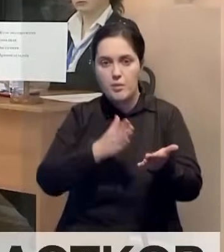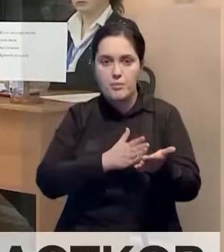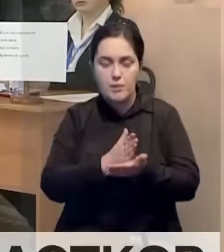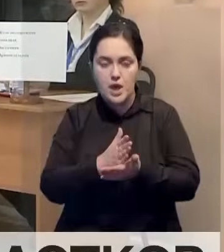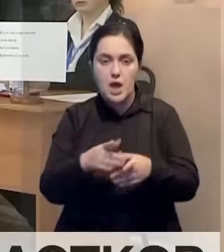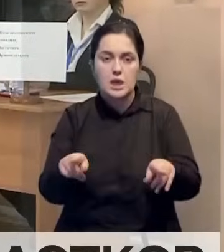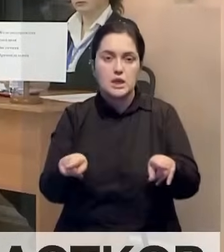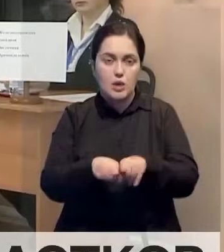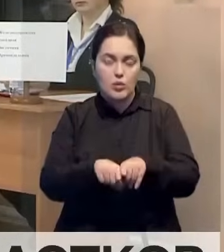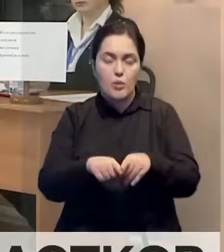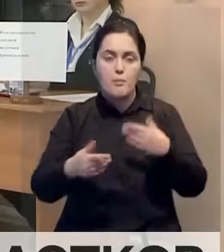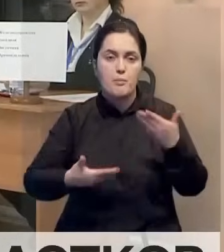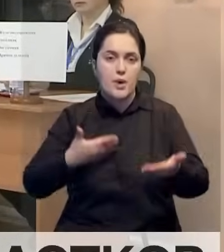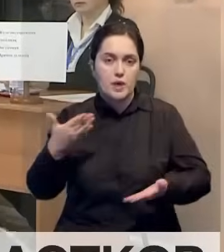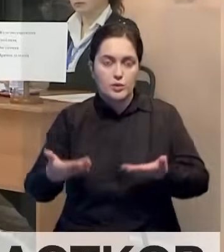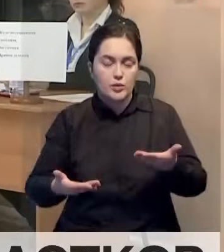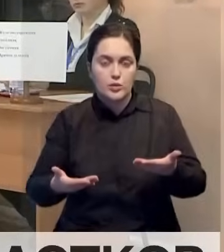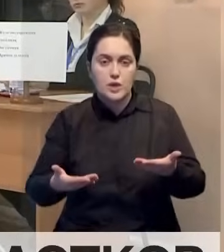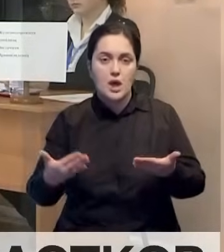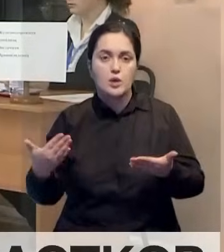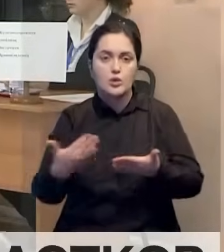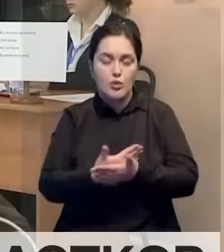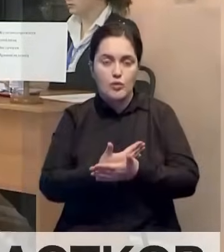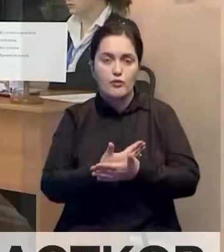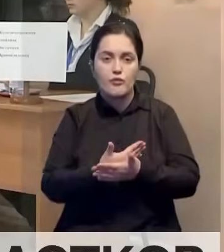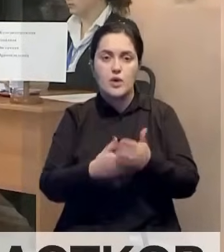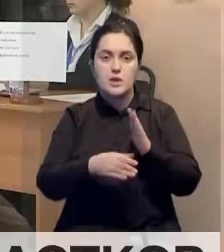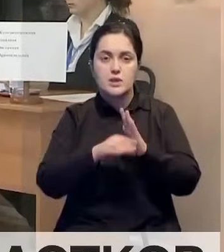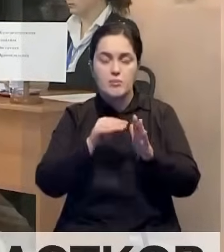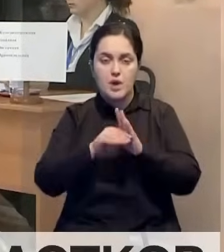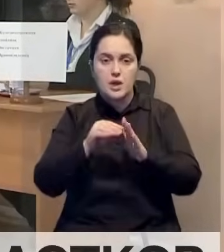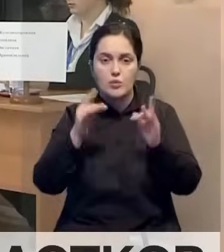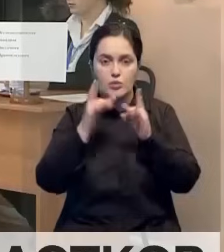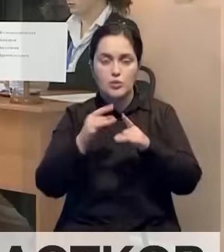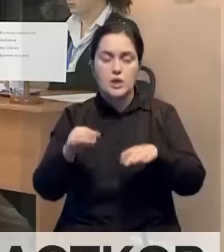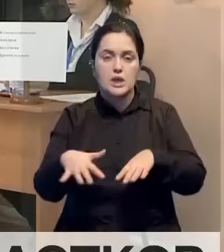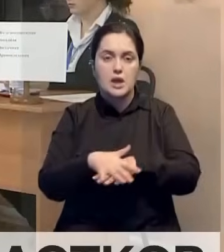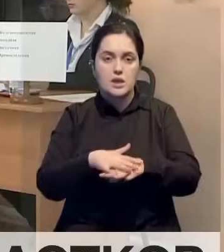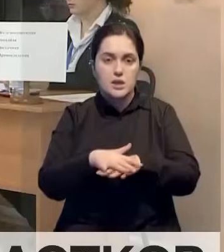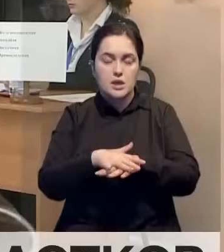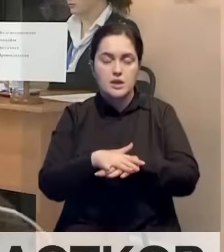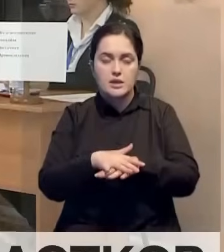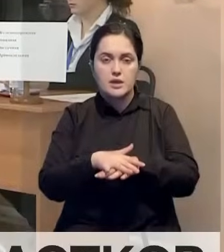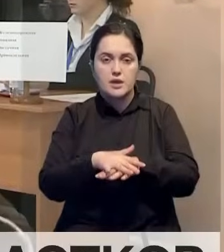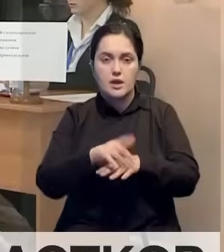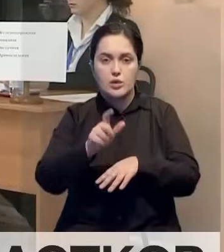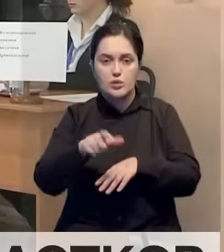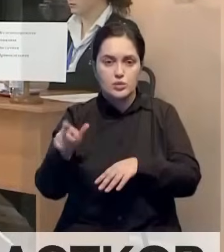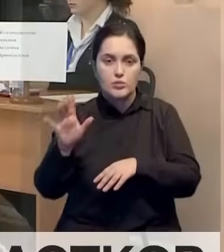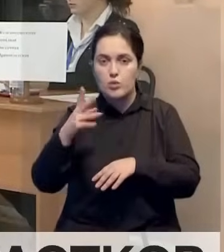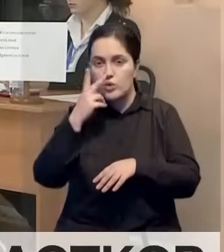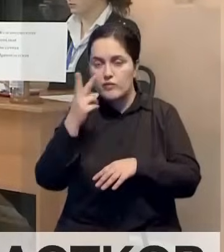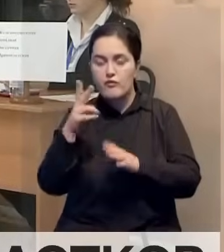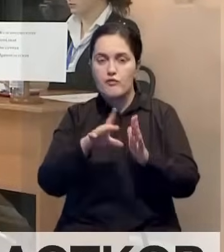такой электоральный подход сформирует новую избирательную культуру у населения, когда люди будут видеть, как их